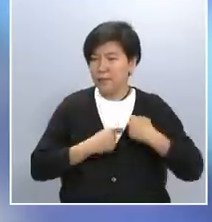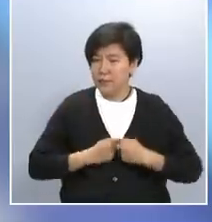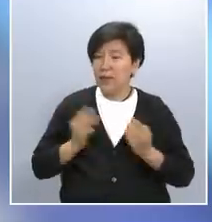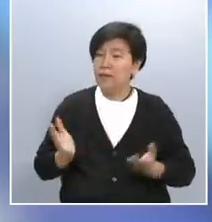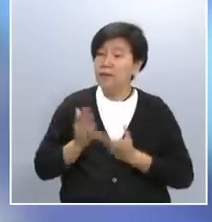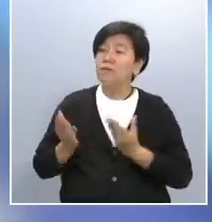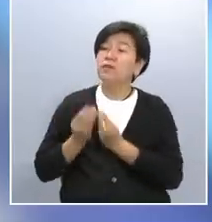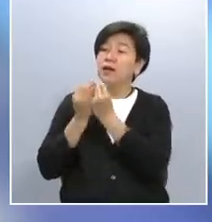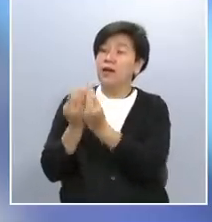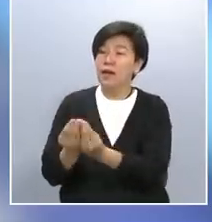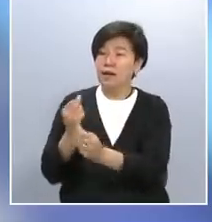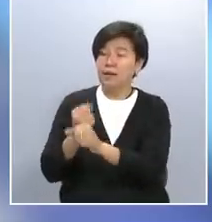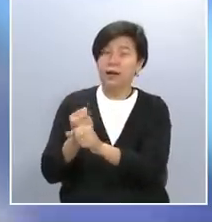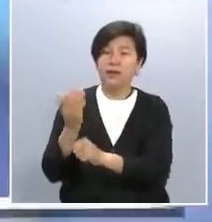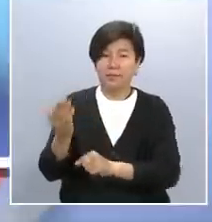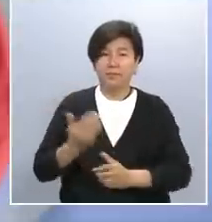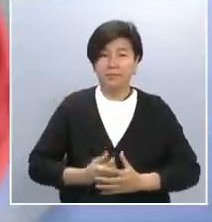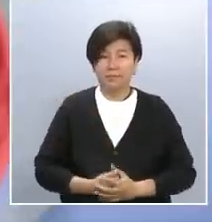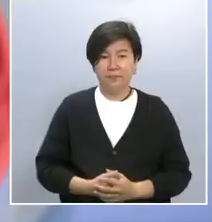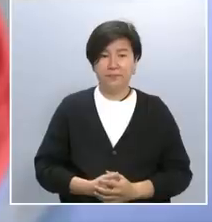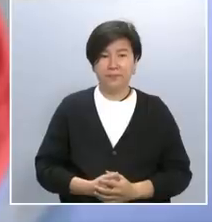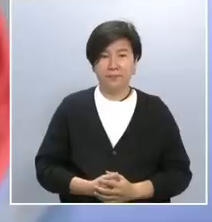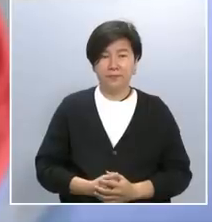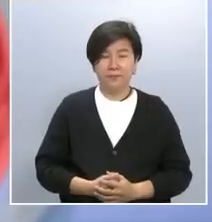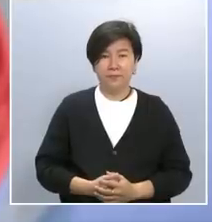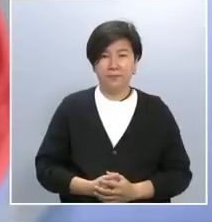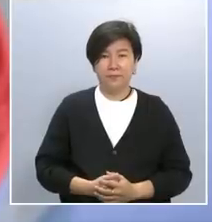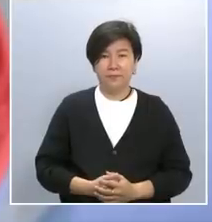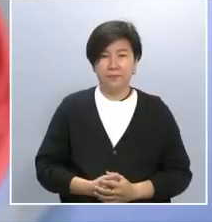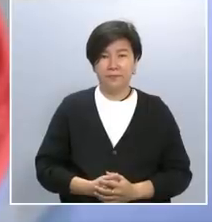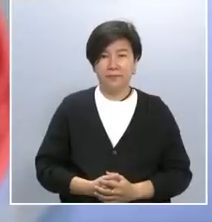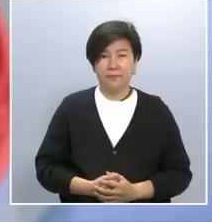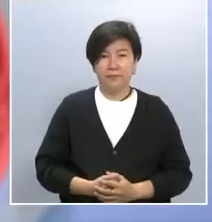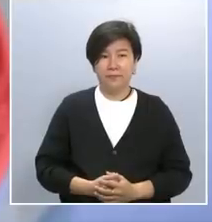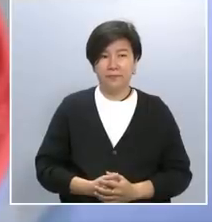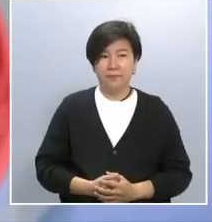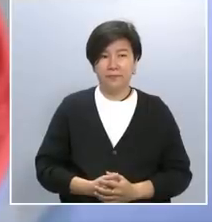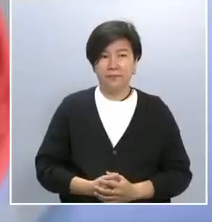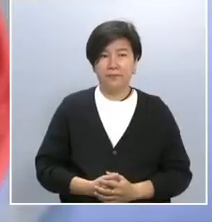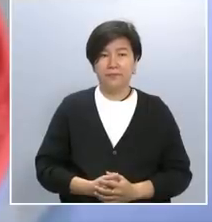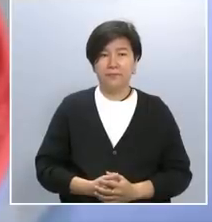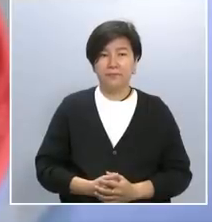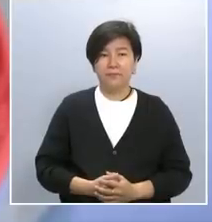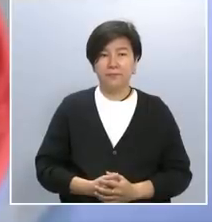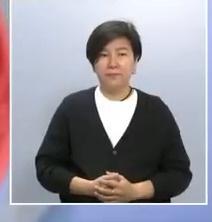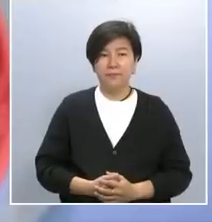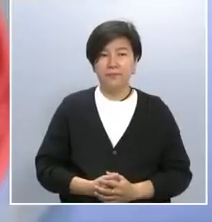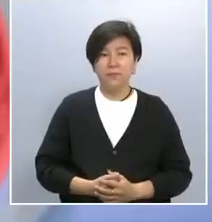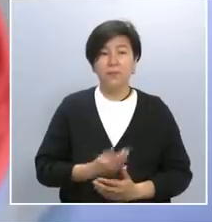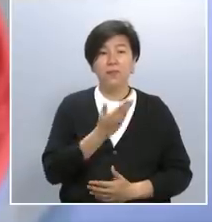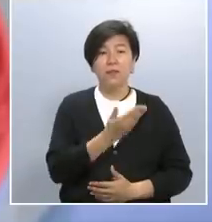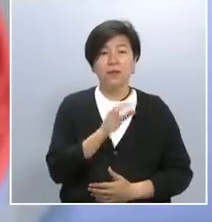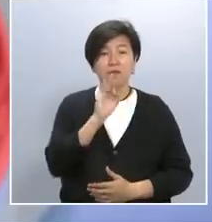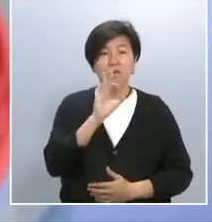กับคุณไอซ์ในการทำหน้าที่ผู้แทนในเขตนี้ด้วยซึ่งก่อนหน้านี้เนี่ยทางคุณวรรณเองก็ได้มีการ